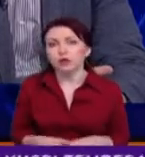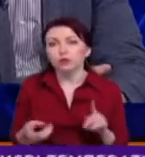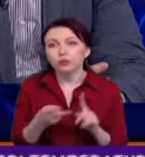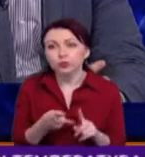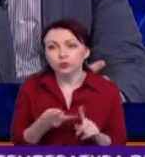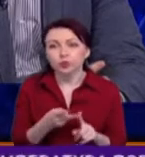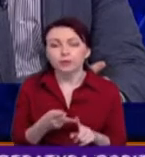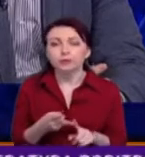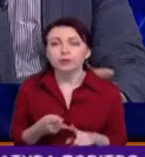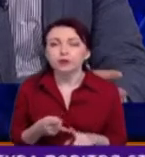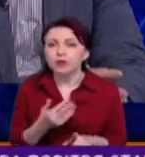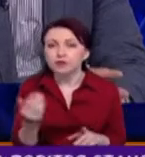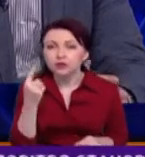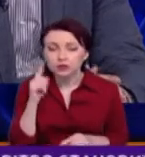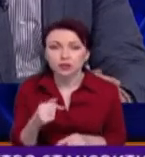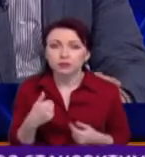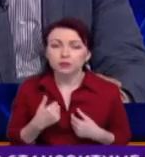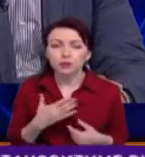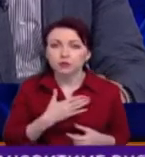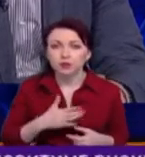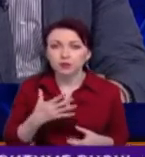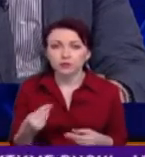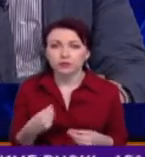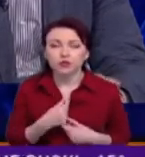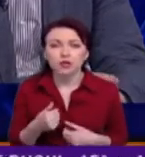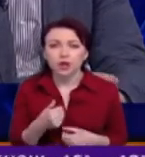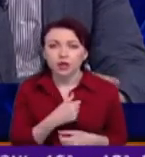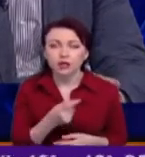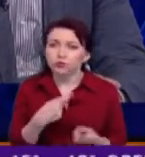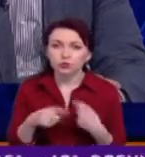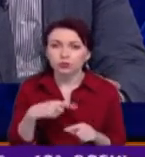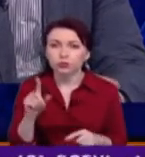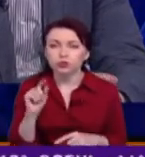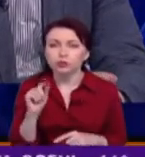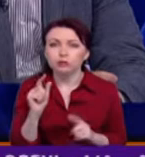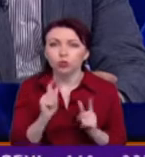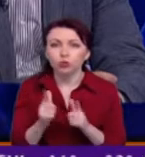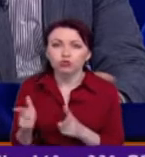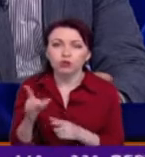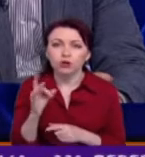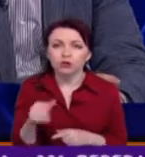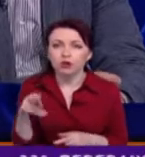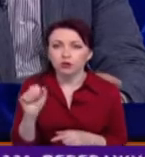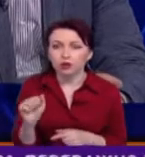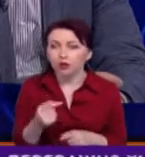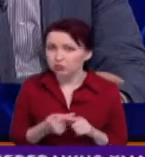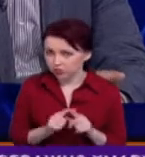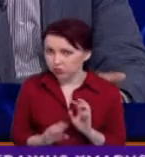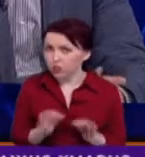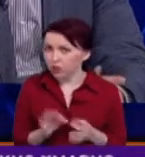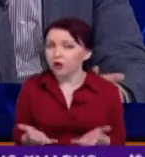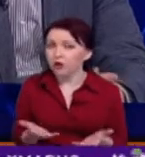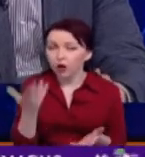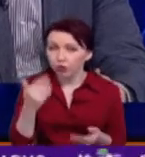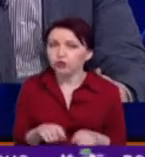По-друге, ви знаєте, мене неприємно вразив, я повернуся до понеділка, погоджувальна рада. Оце нормально, коли